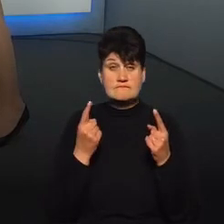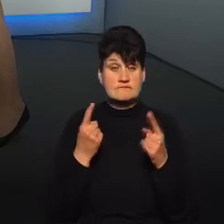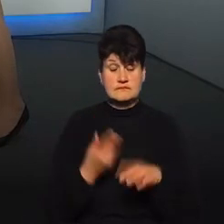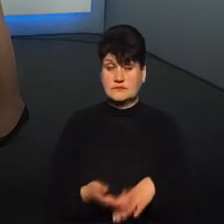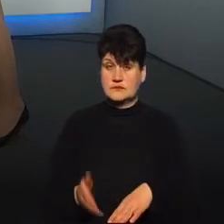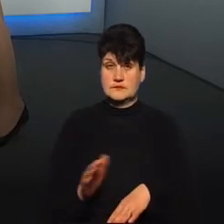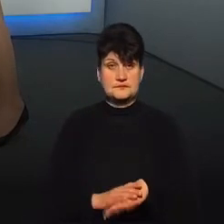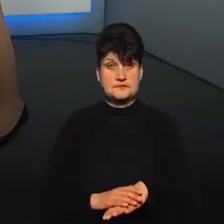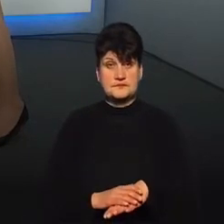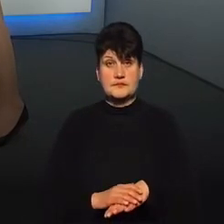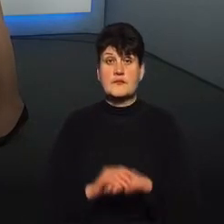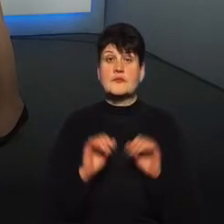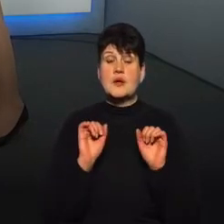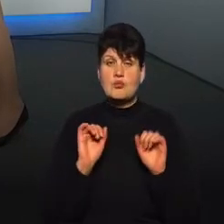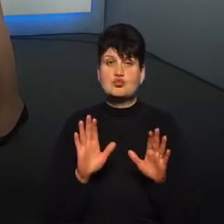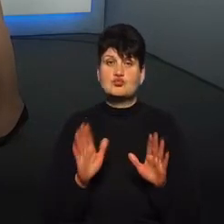Можуть бути інші ще